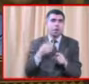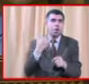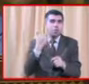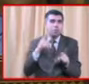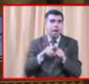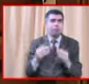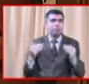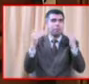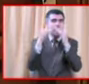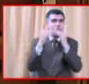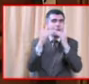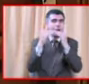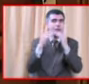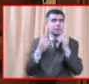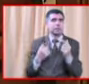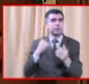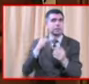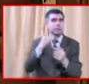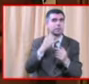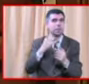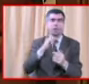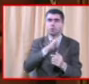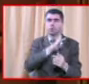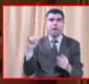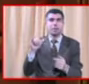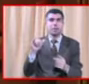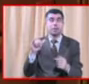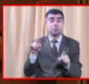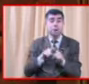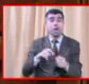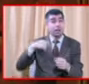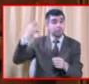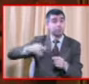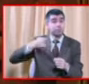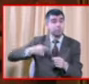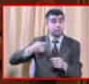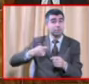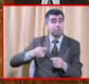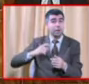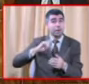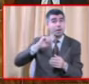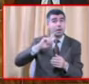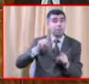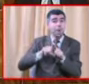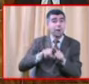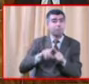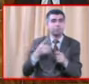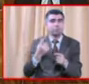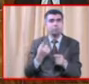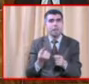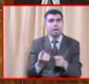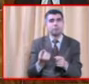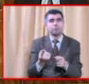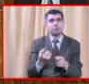تكافؤ للفرص، ليس هناك تكافؤ للفرص. فهذه المنح على هزالتها يعني 14 درهم